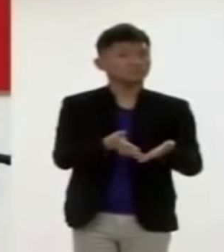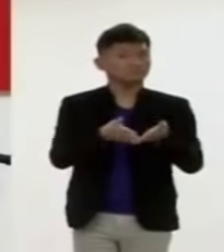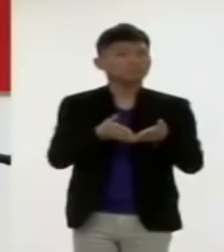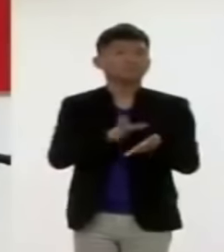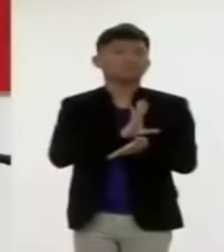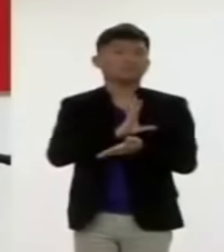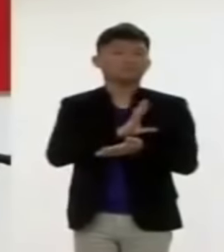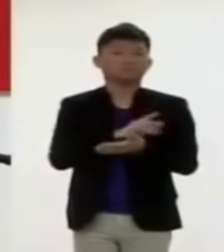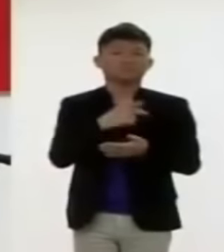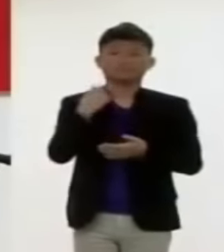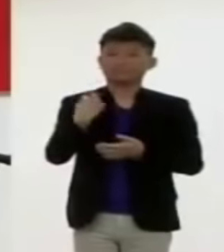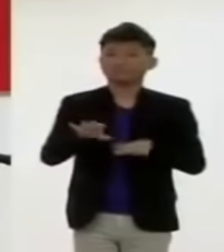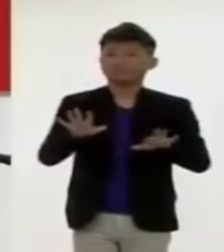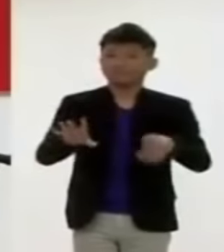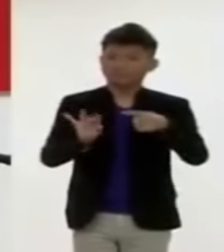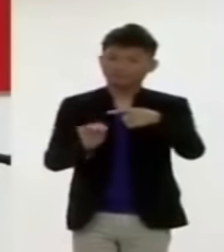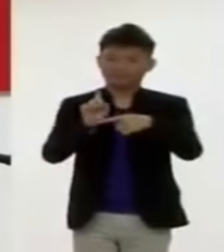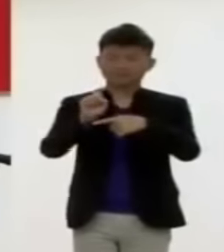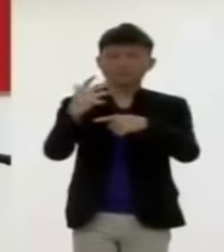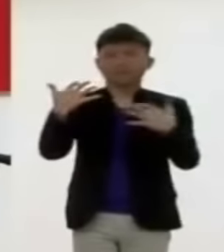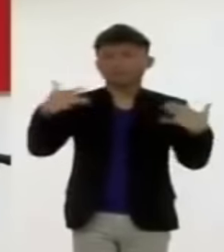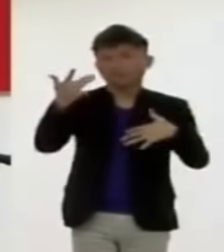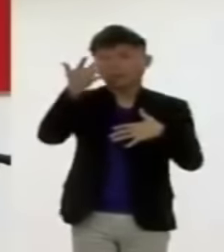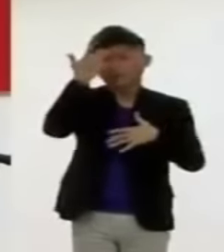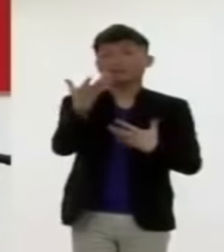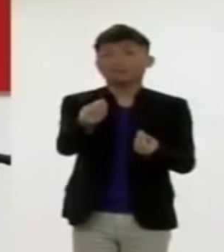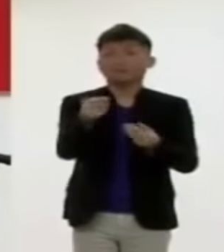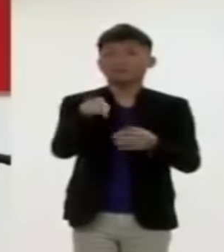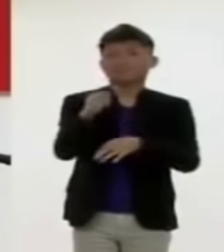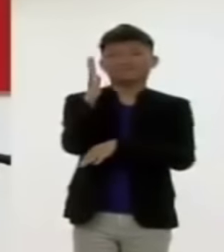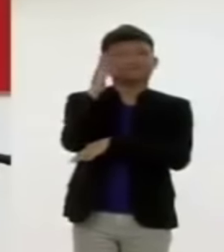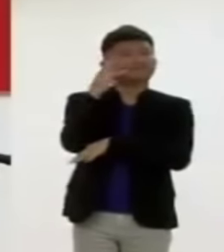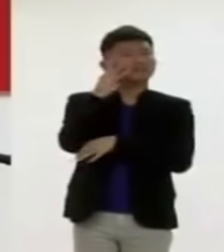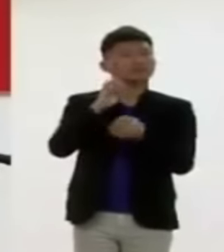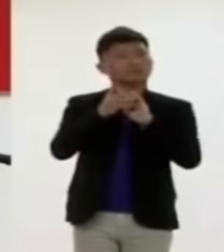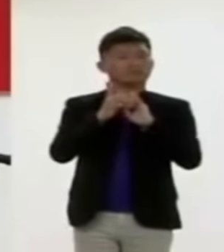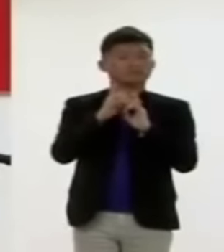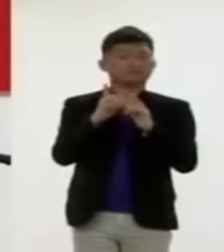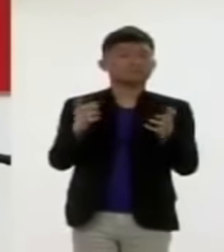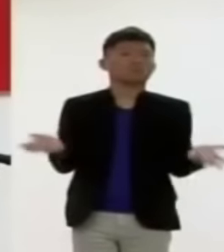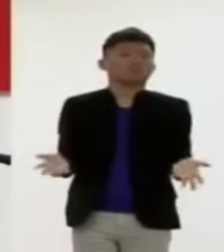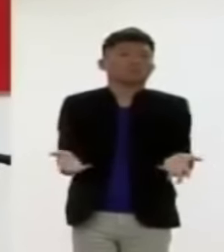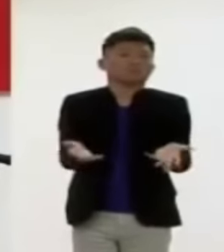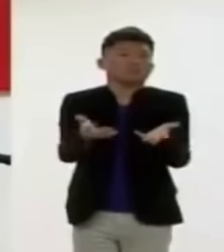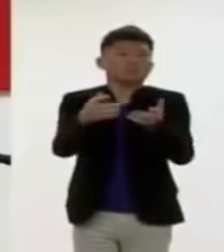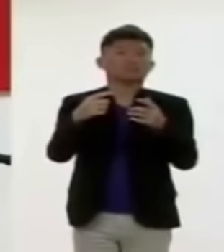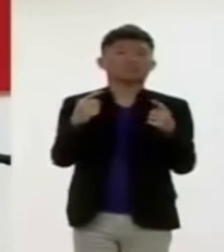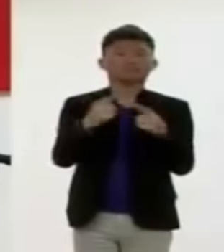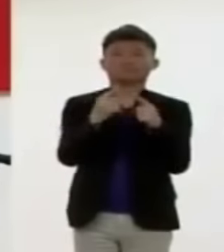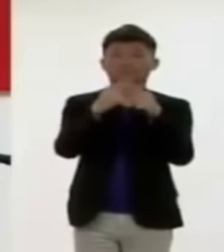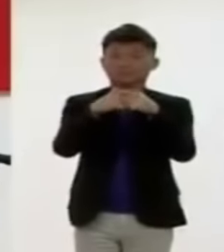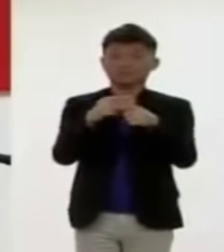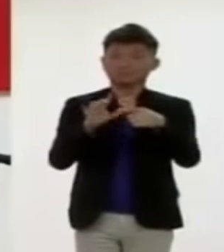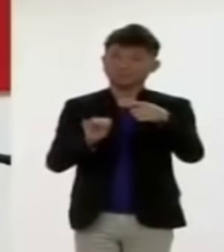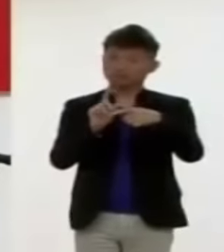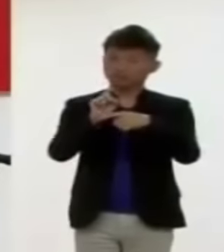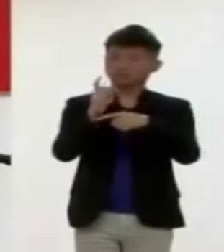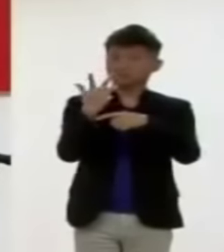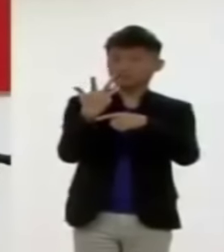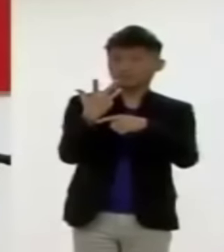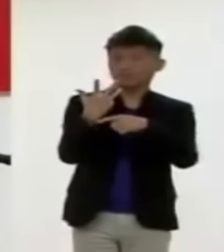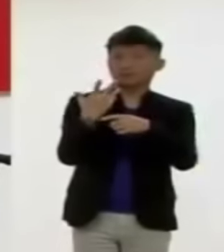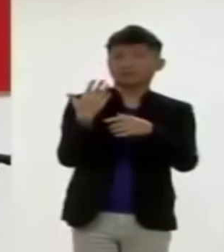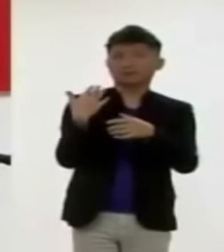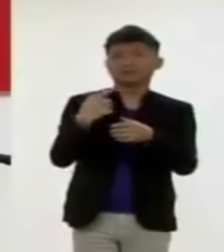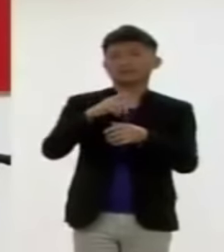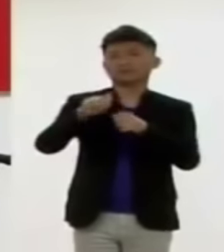在根本就没有18%的问题，这个是政治炒作的话题。18%在84年就结束了。我们主张要合